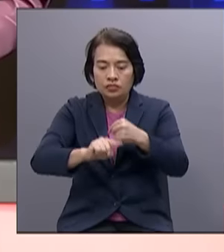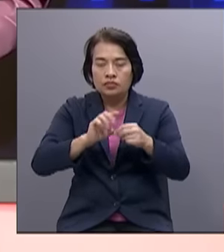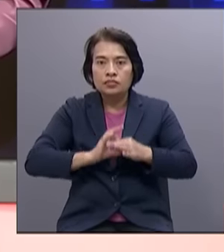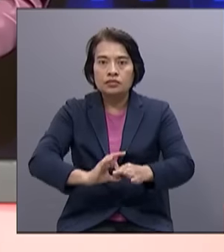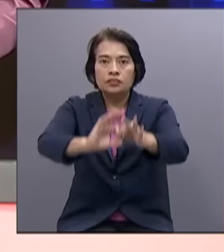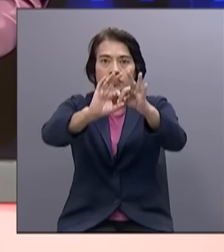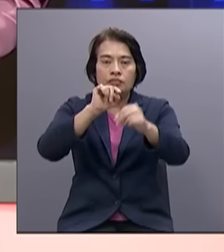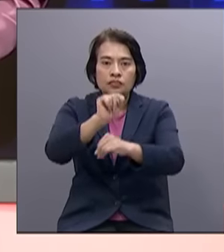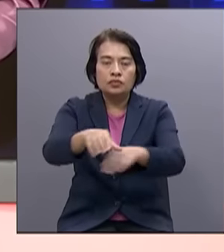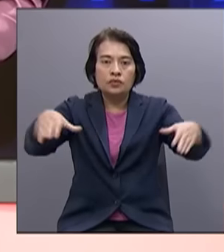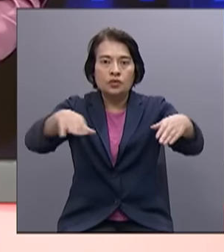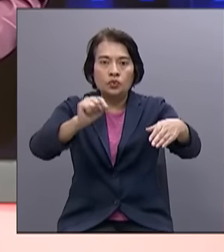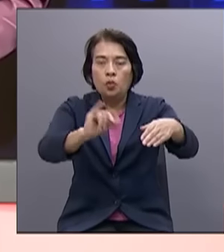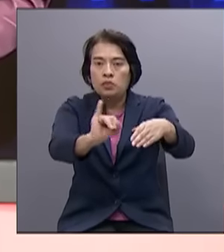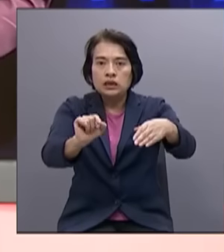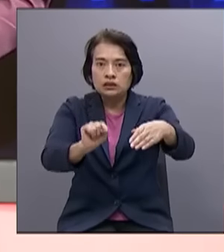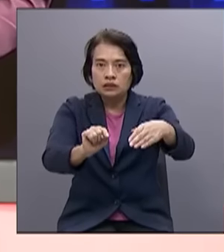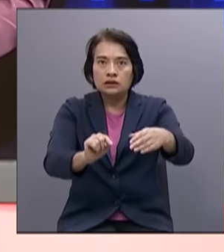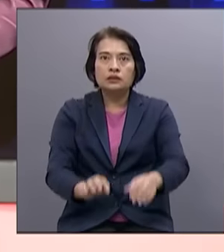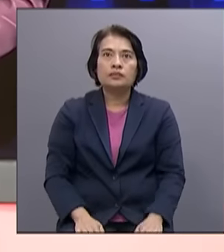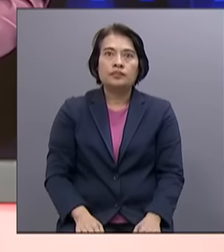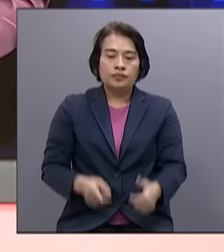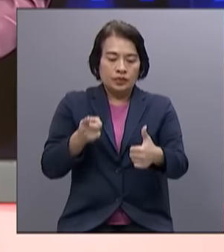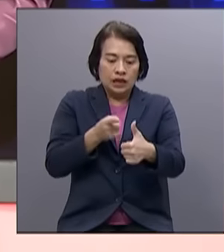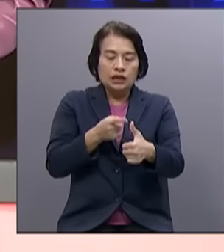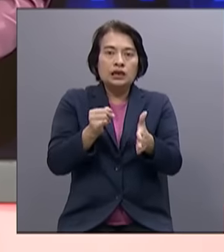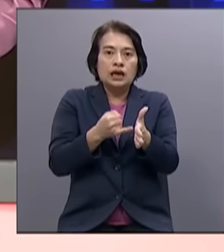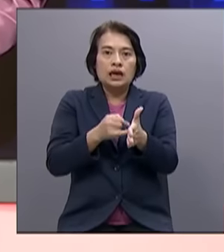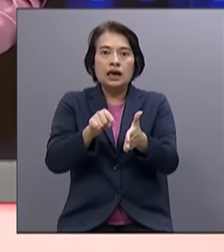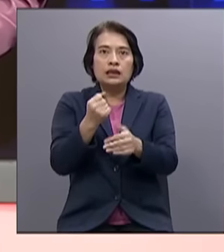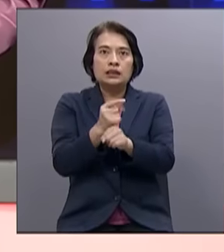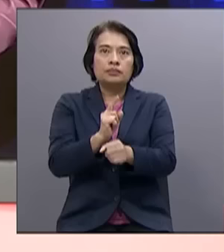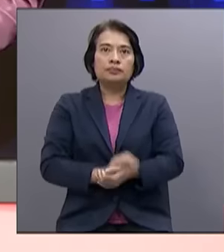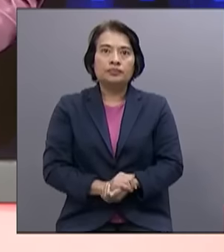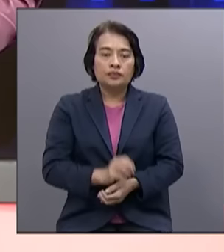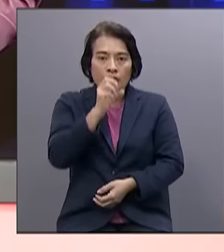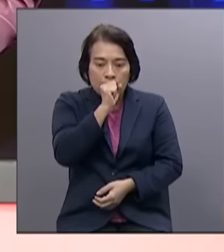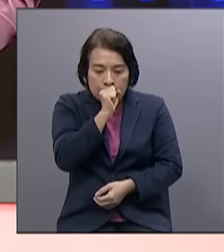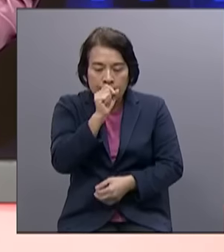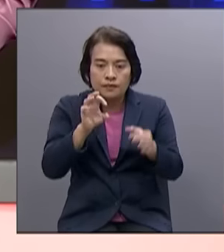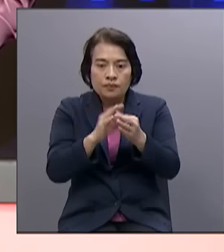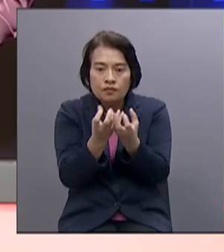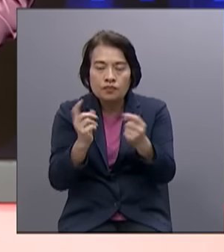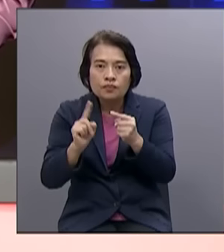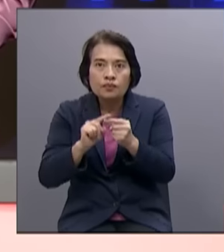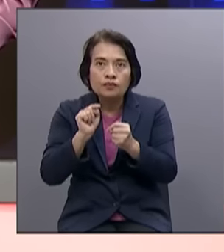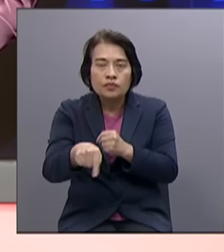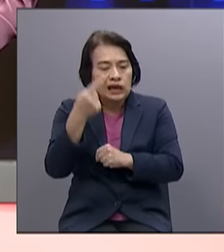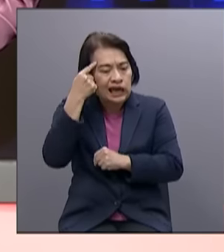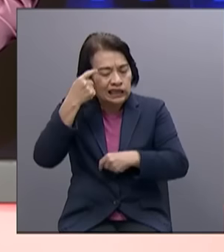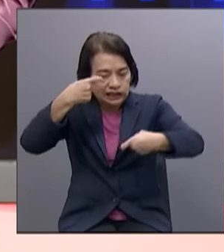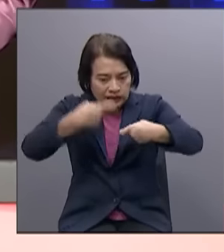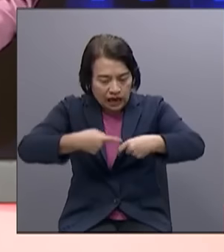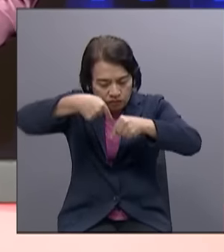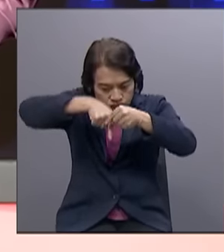ของเครือข่ายอัชญากรรมข้อแรกค่ะง่ายๆเลยนะคะคือตั้งรหัสการเข้าถึงอุปกรณ์ต่างๆให้คาดเดายากและซับ